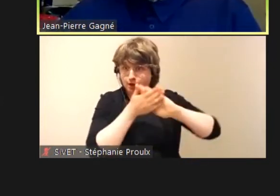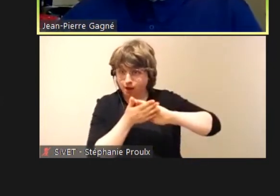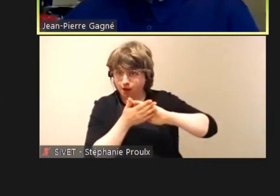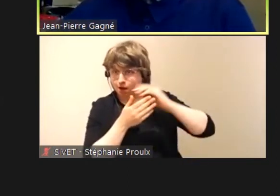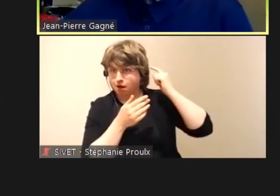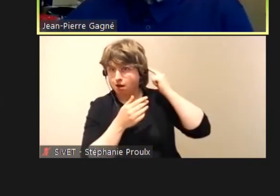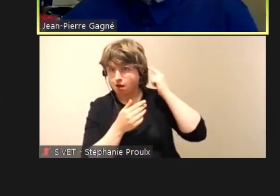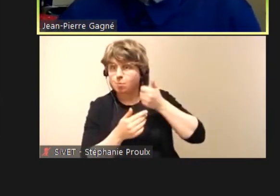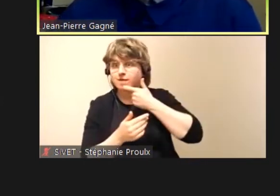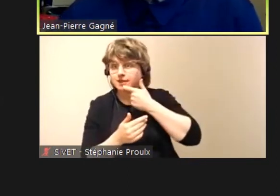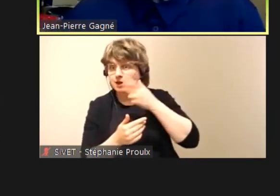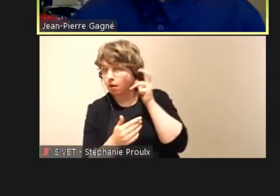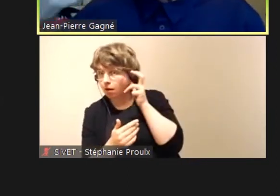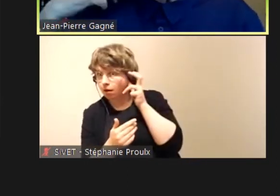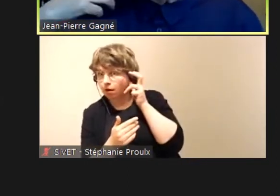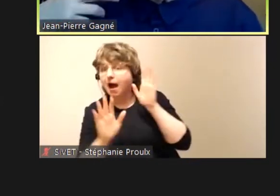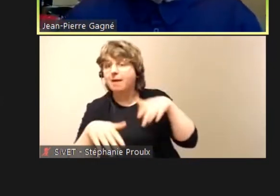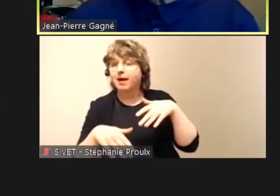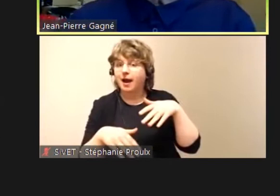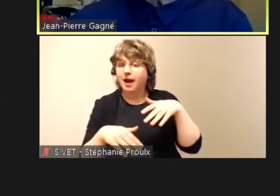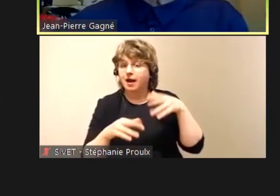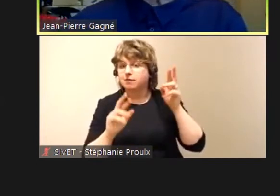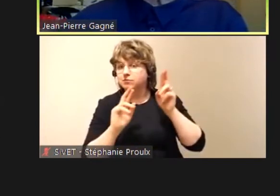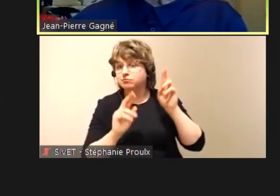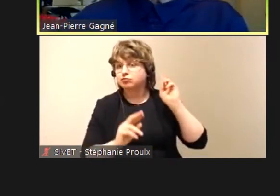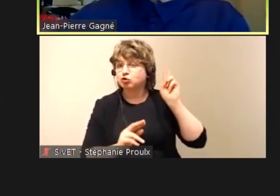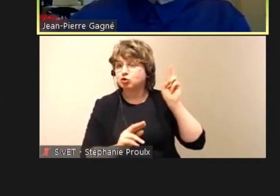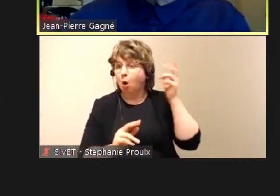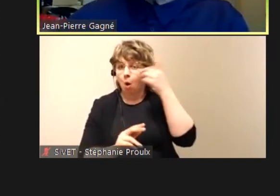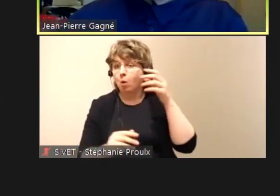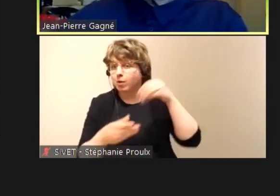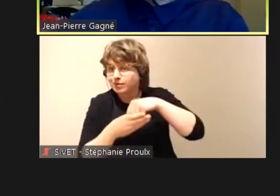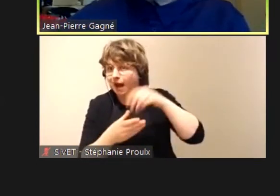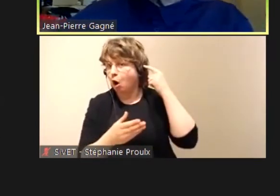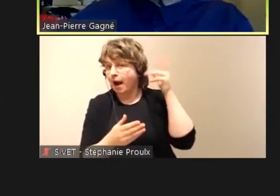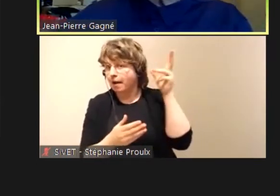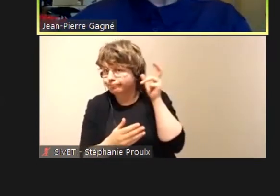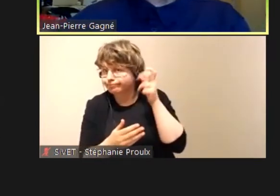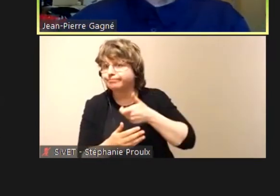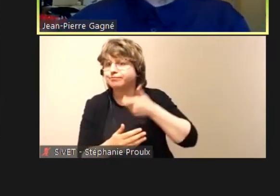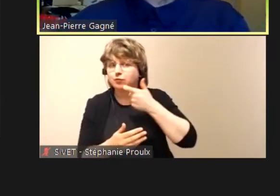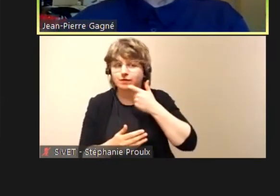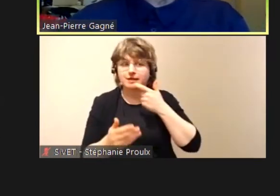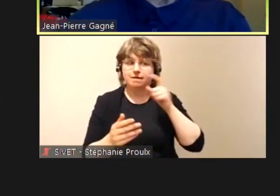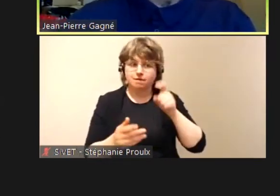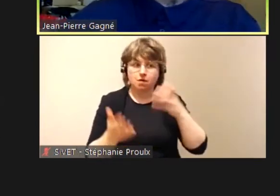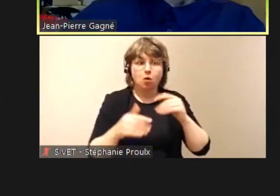soit retransmis sous forme acoustique et présenté dans l'oreille. Maintenant, presque toutes les aides